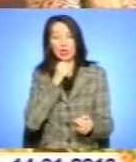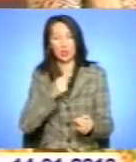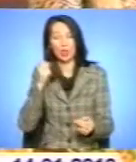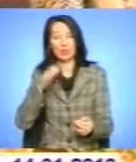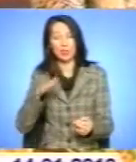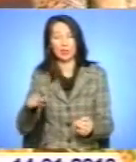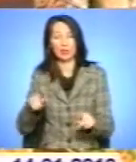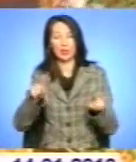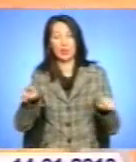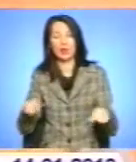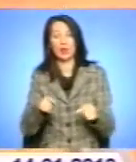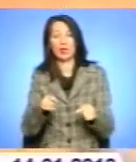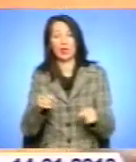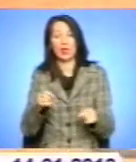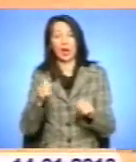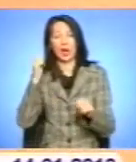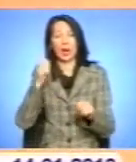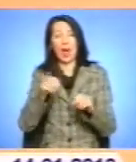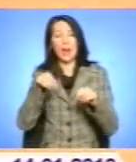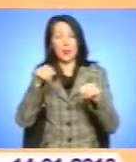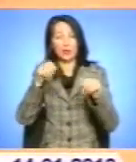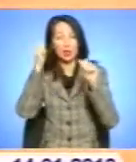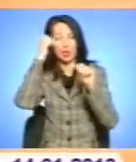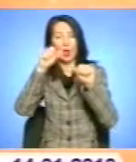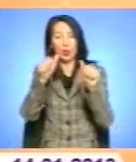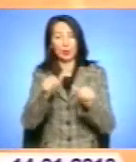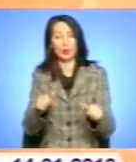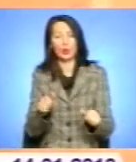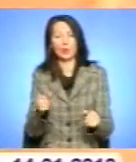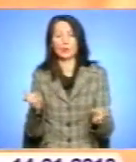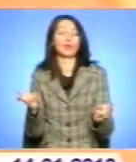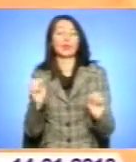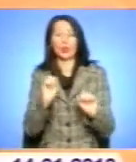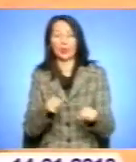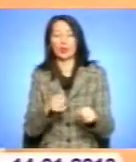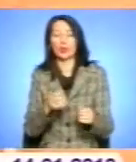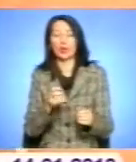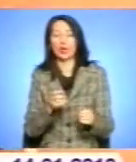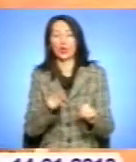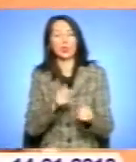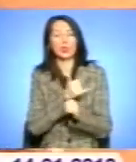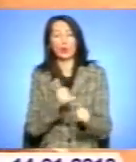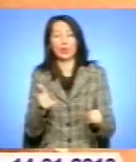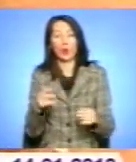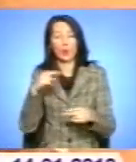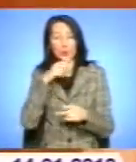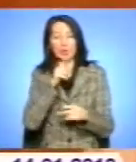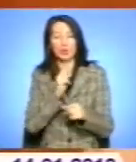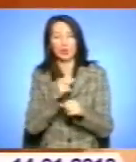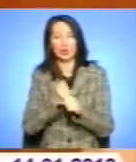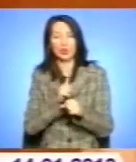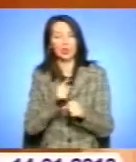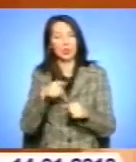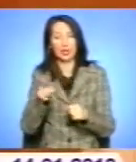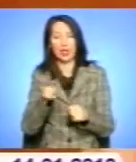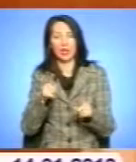пісочних композицій не потребує особливих умінь. Тут неможливо помилитися, зробити щось не так. Створюючи свій світ на піску,